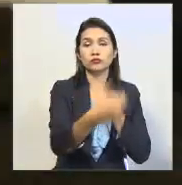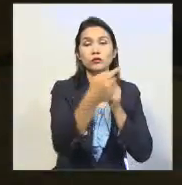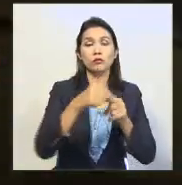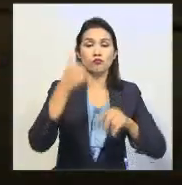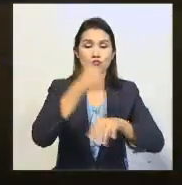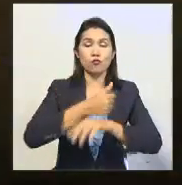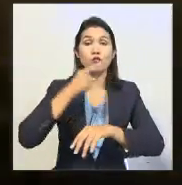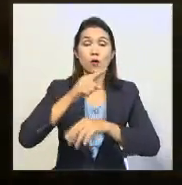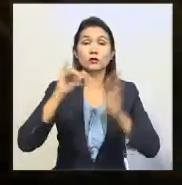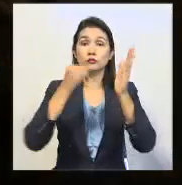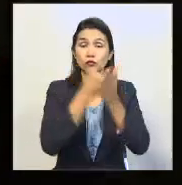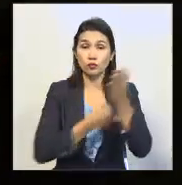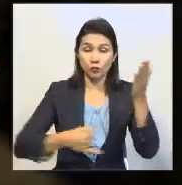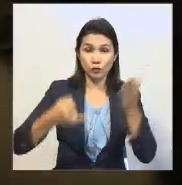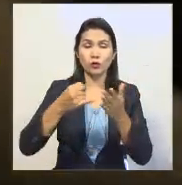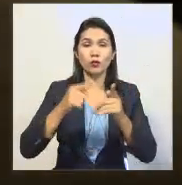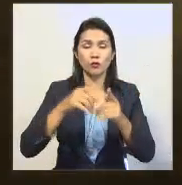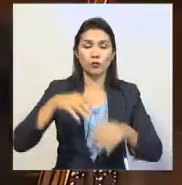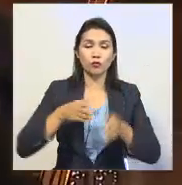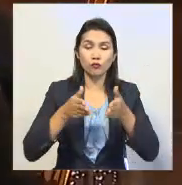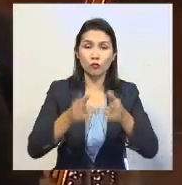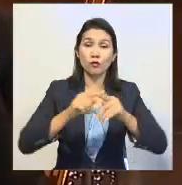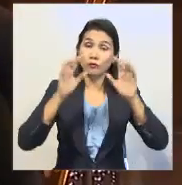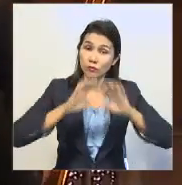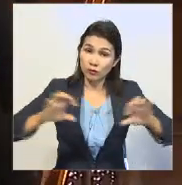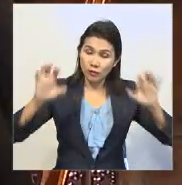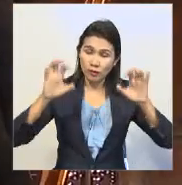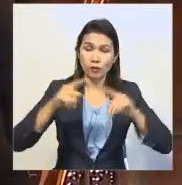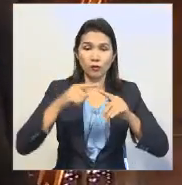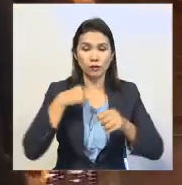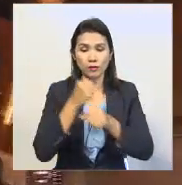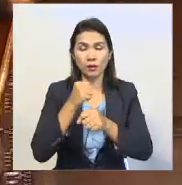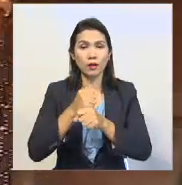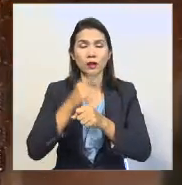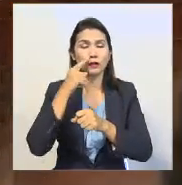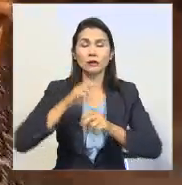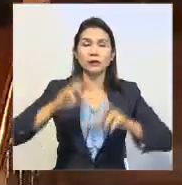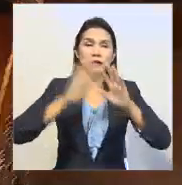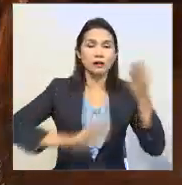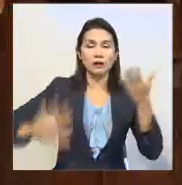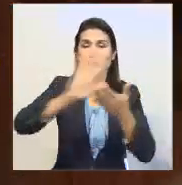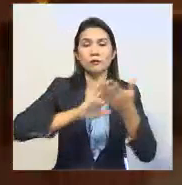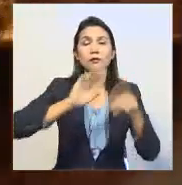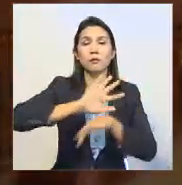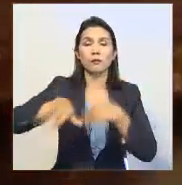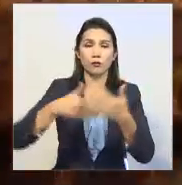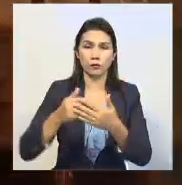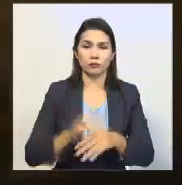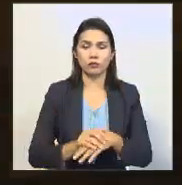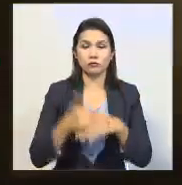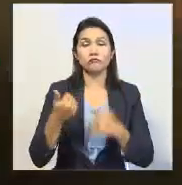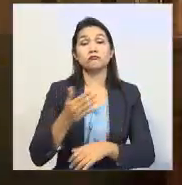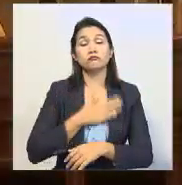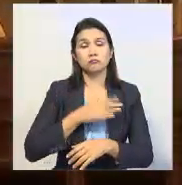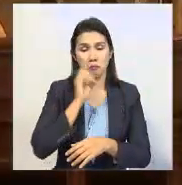การจังหวัดหัวหน้าส่วนราชการหน่วยงานรัฐวิสาหกิจสังกัดกระทรวงมหาดไทยทั่วประเทศโดยพลเอกประวิตรได้กล่าวชื่น